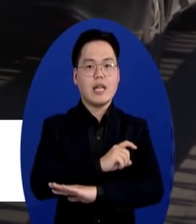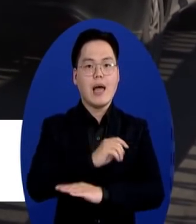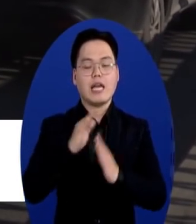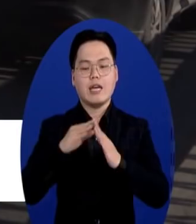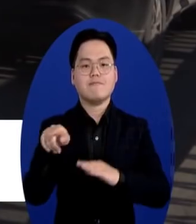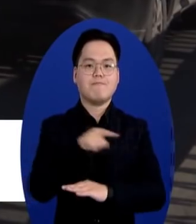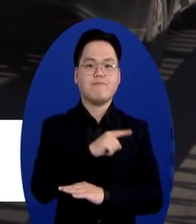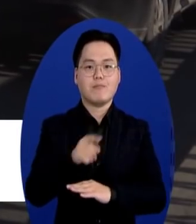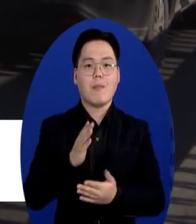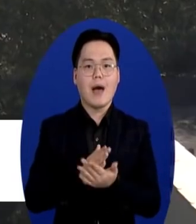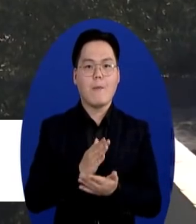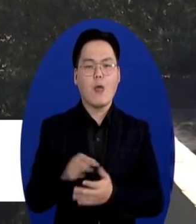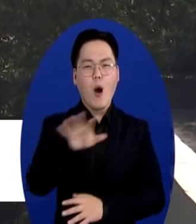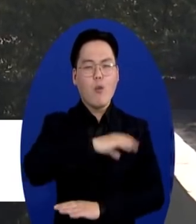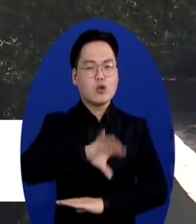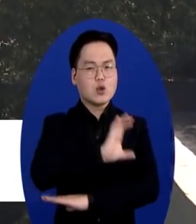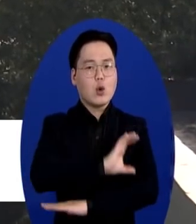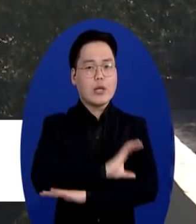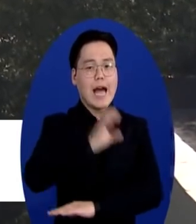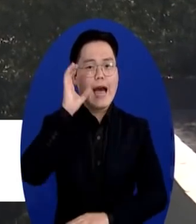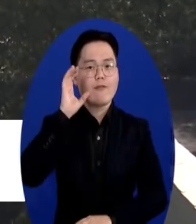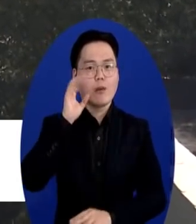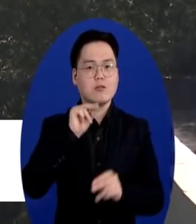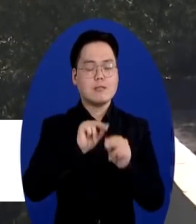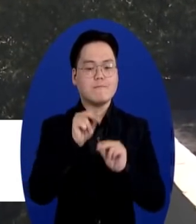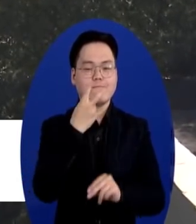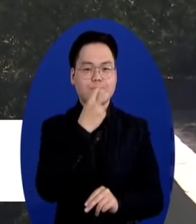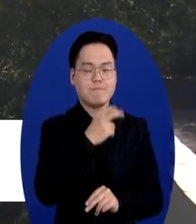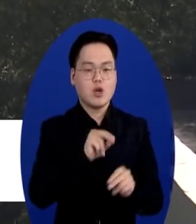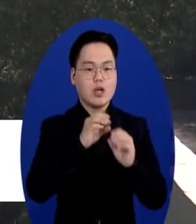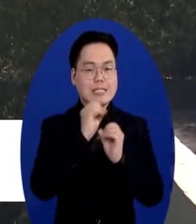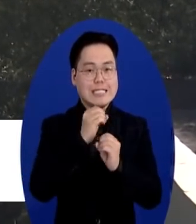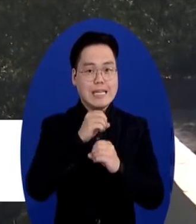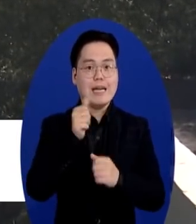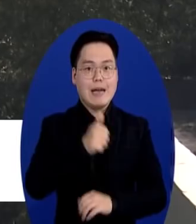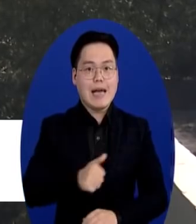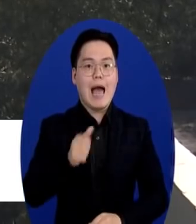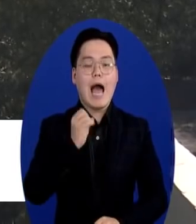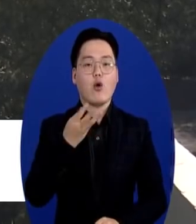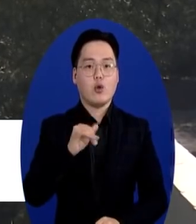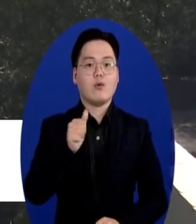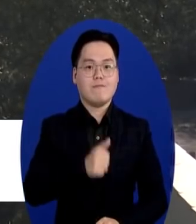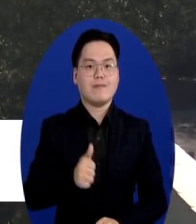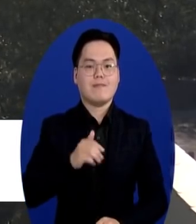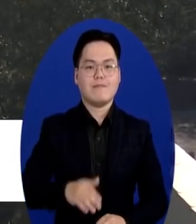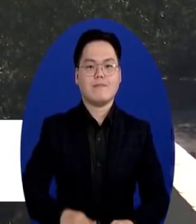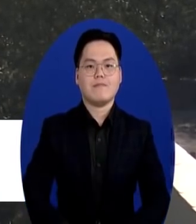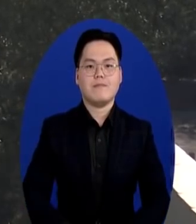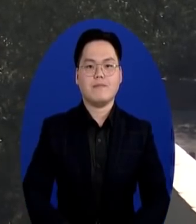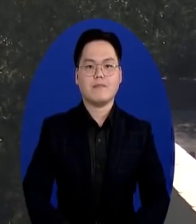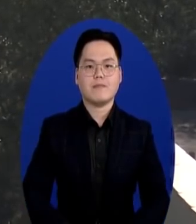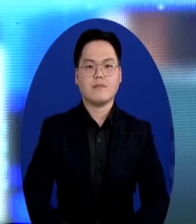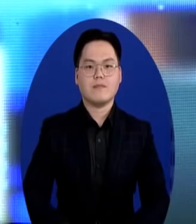сургуулийн автобусыг үзлэг онцлогоон тамруулж аюулгүй болгосон гэдгийг боловсрол шинжилгээ ухааны амнаас мэдээлж байгаа юм.